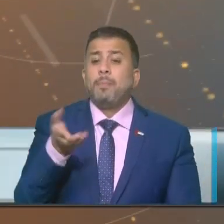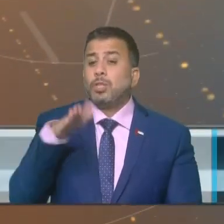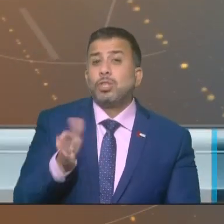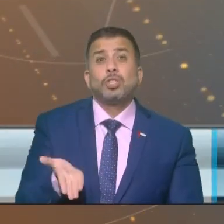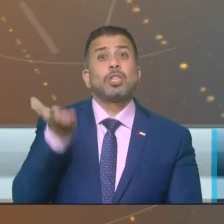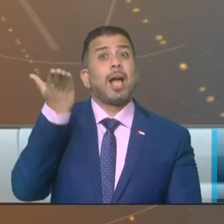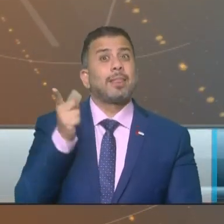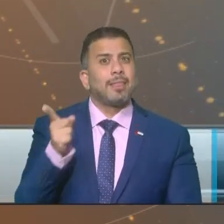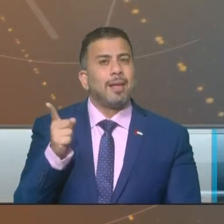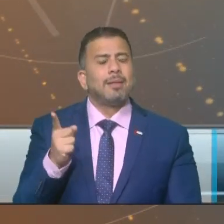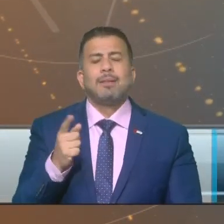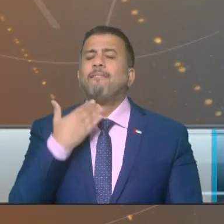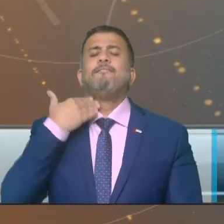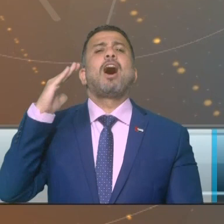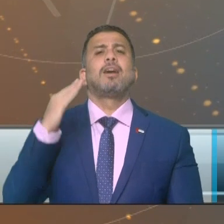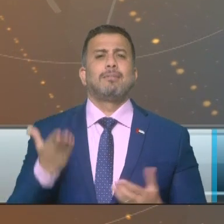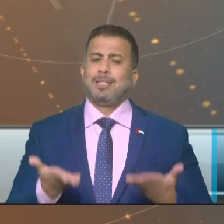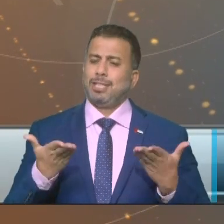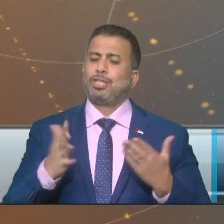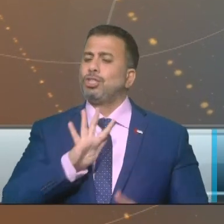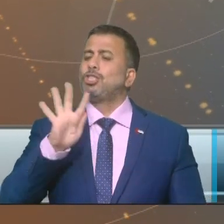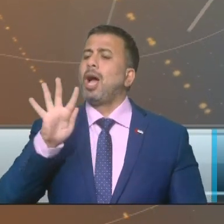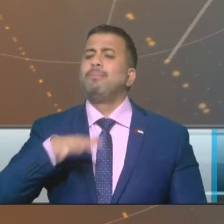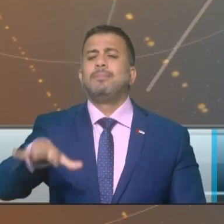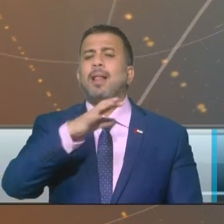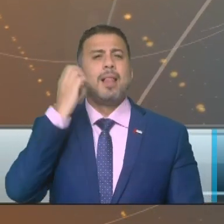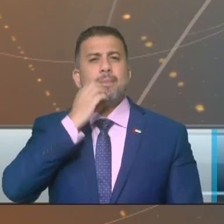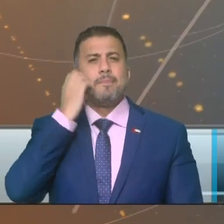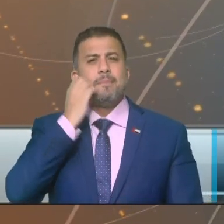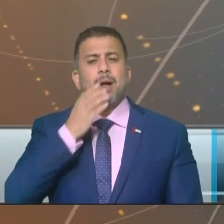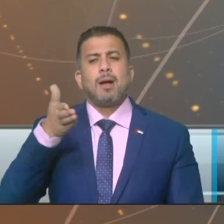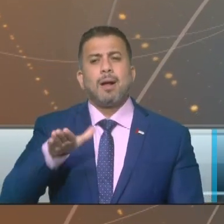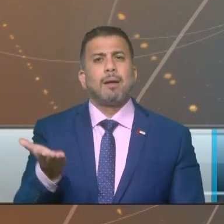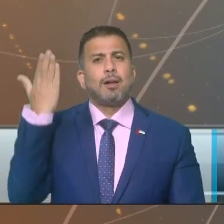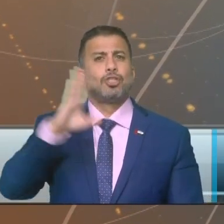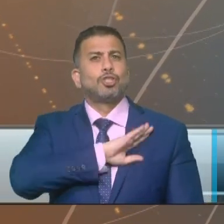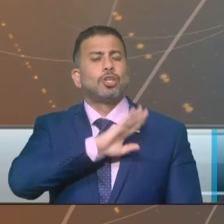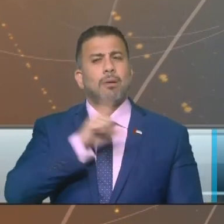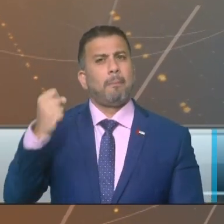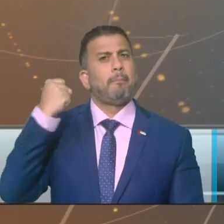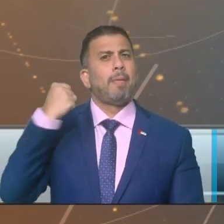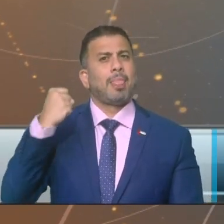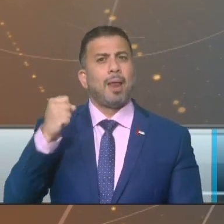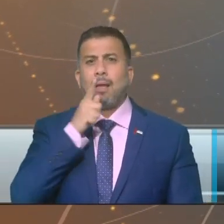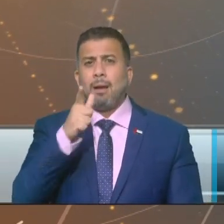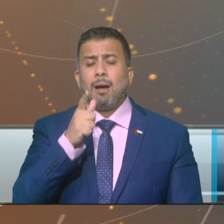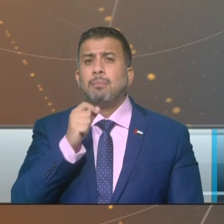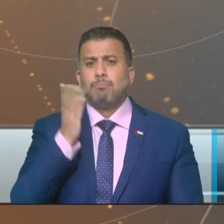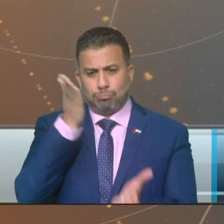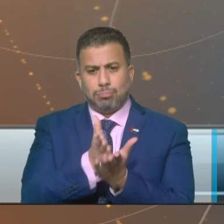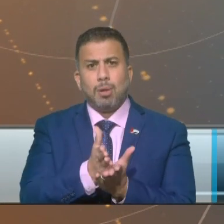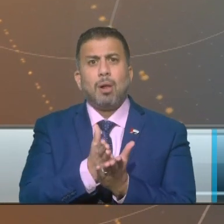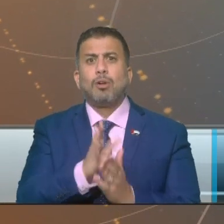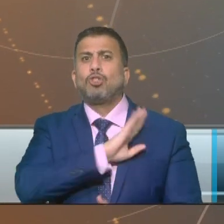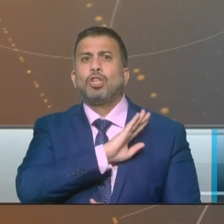مناسبه للتعبير عن فخر واعتزاز شعب الامارات بتضحيات شهداء الوطن الابرار الذين اوفوا واخلصوا